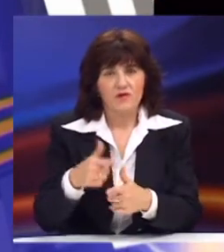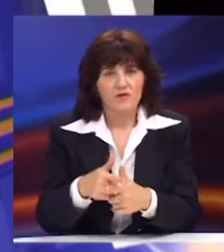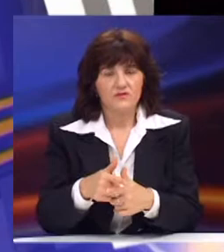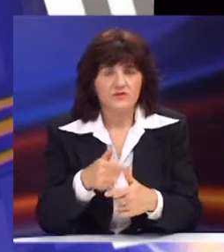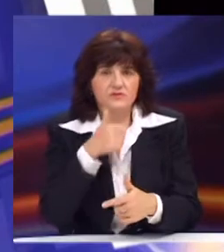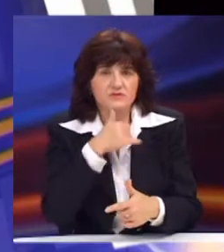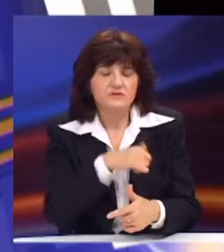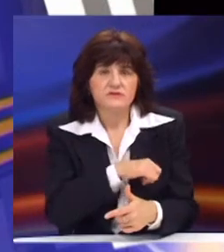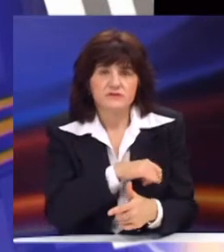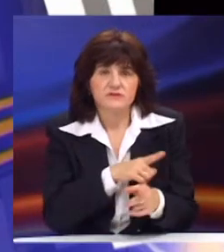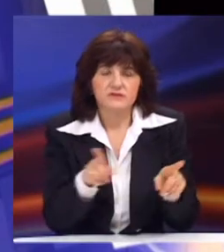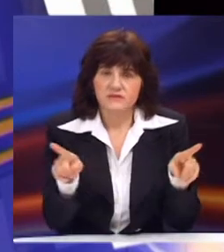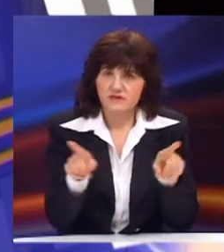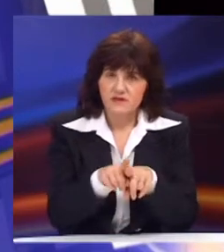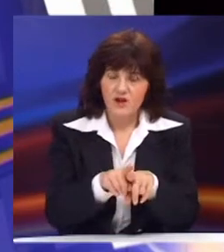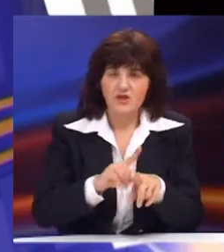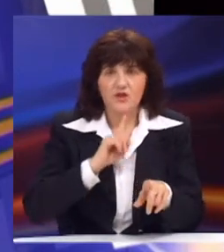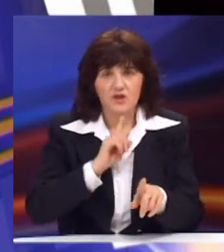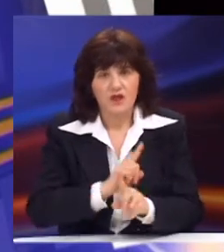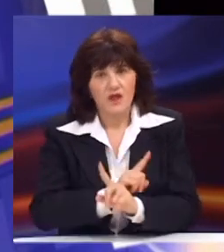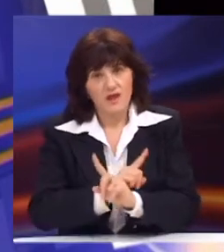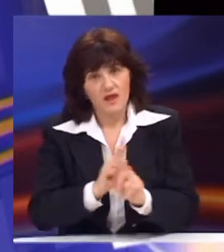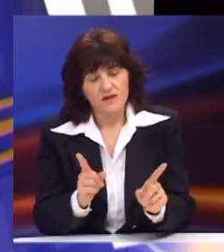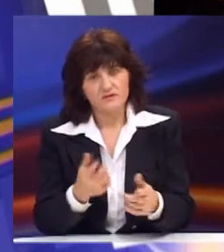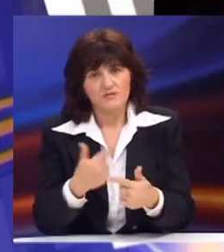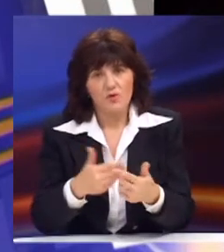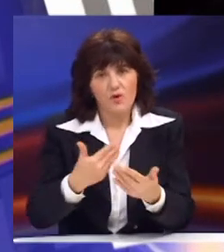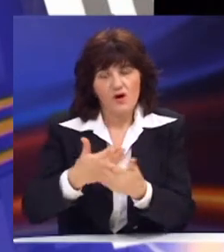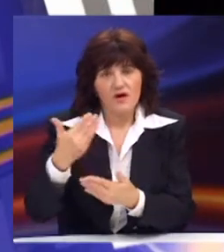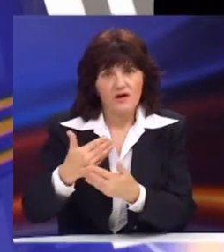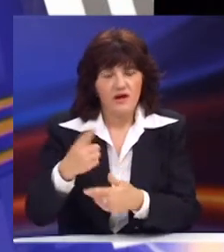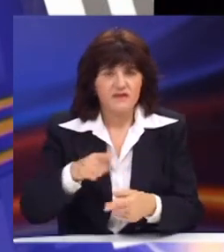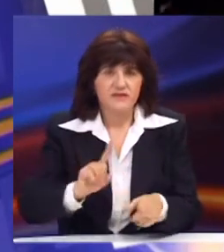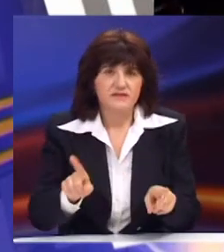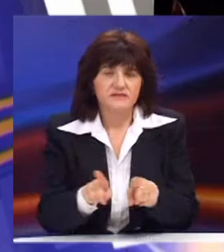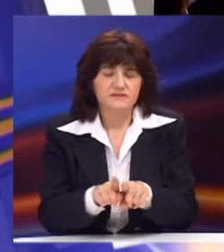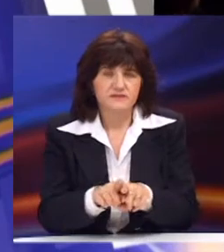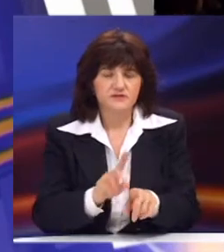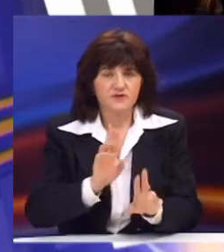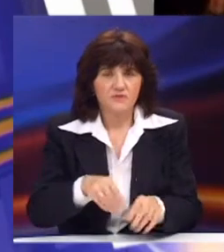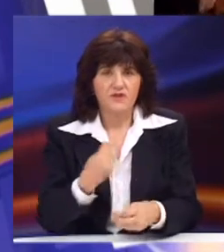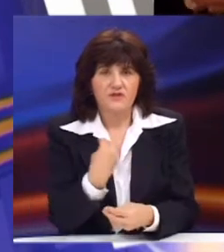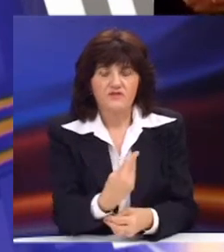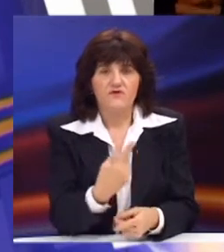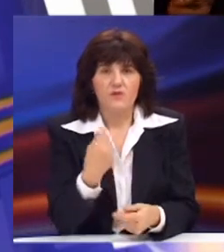gradskog prostora. Ti doživljaji su bili donekle slični, ali i različiti, jer grad nije samo skup onih